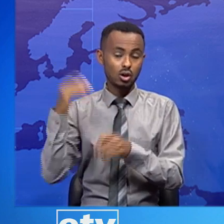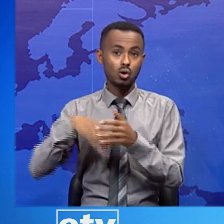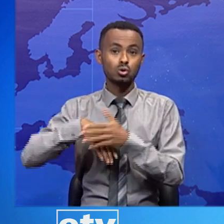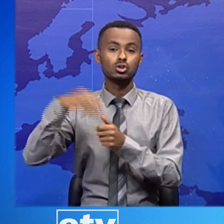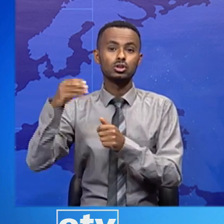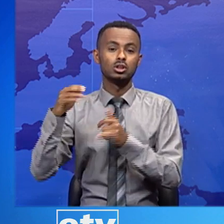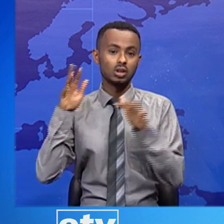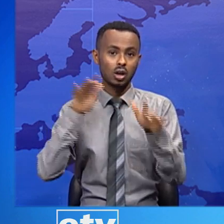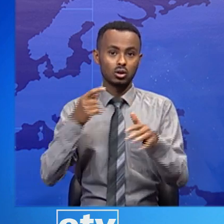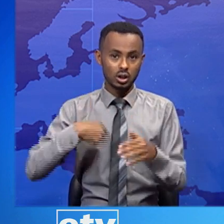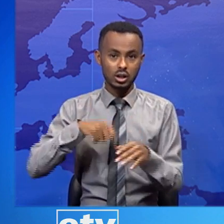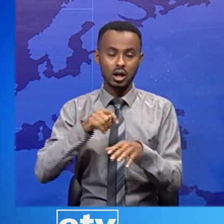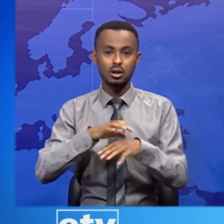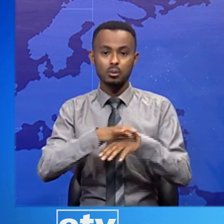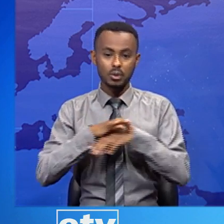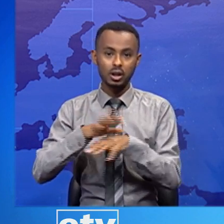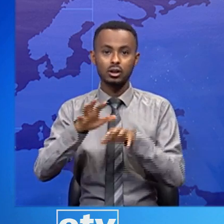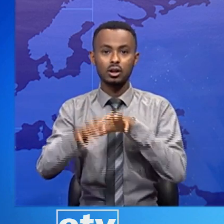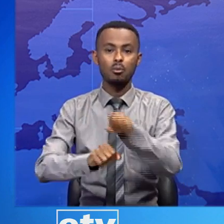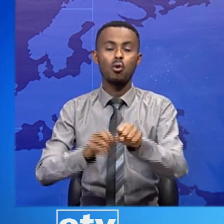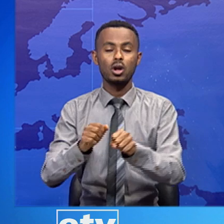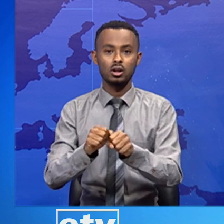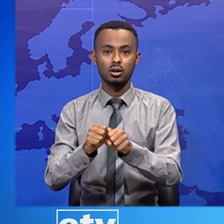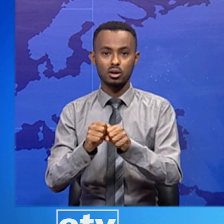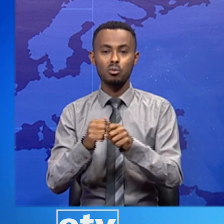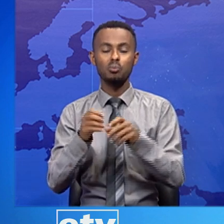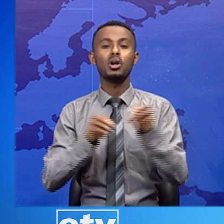የውጭ ጥላቶቻችን የእኛን መሬት ለመያዝ